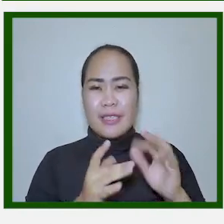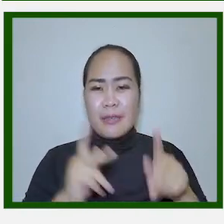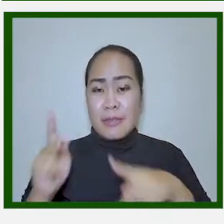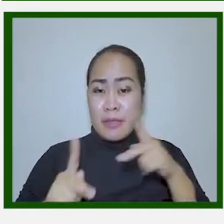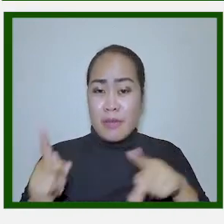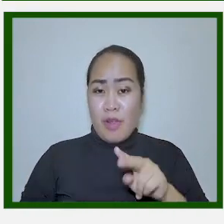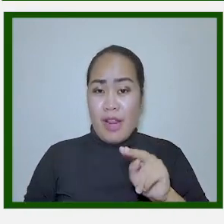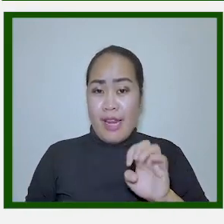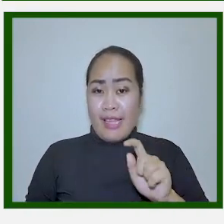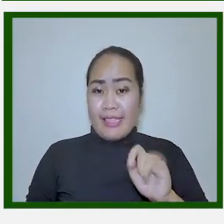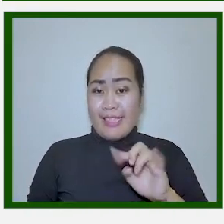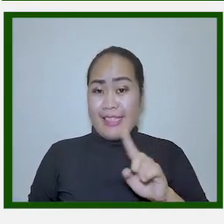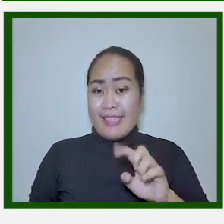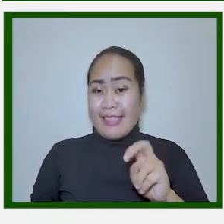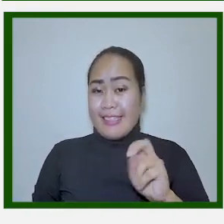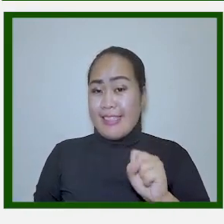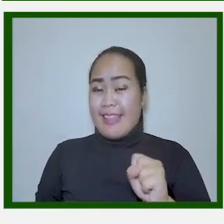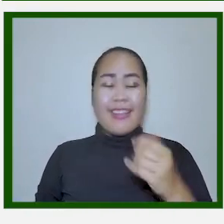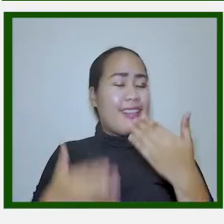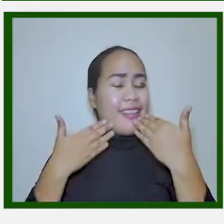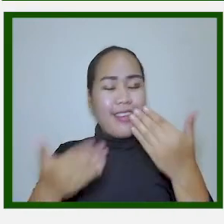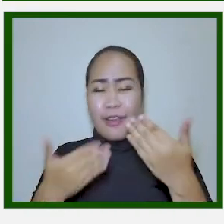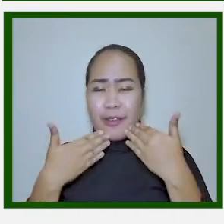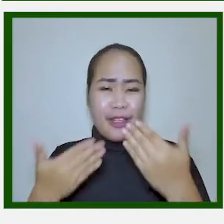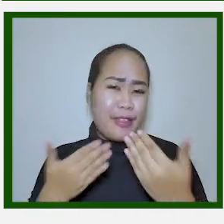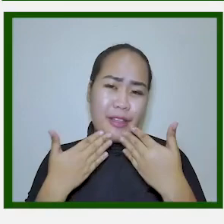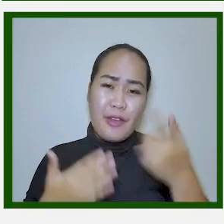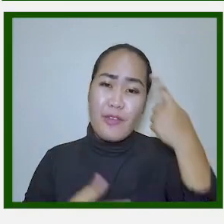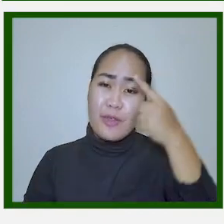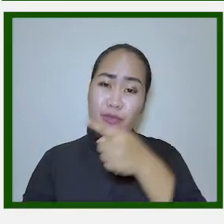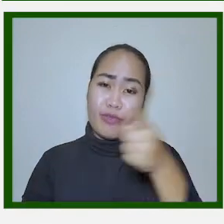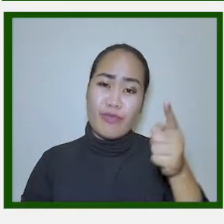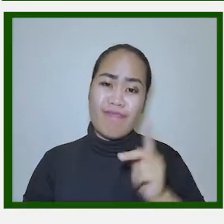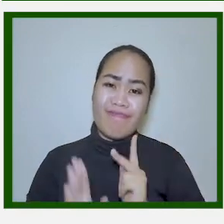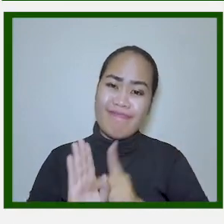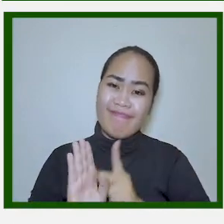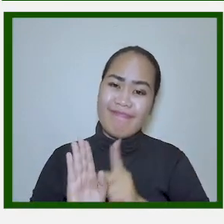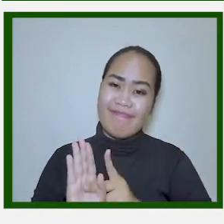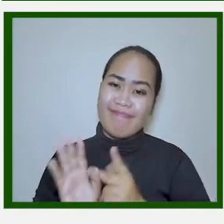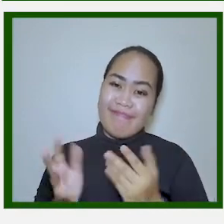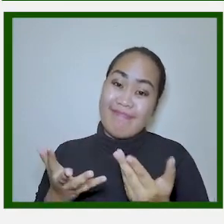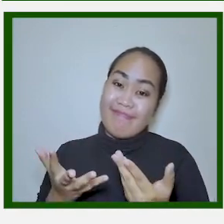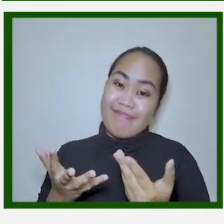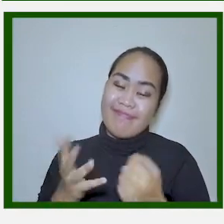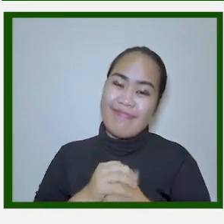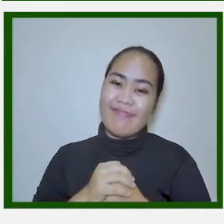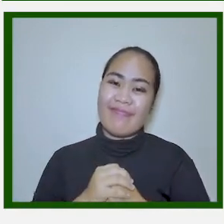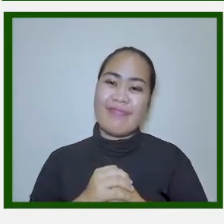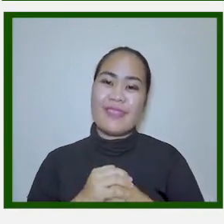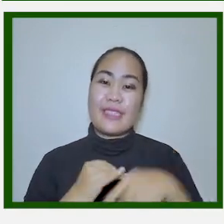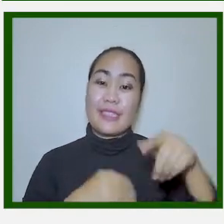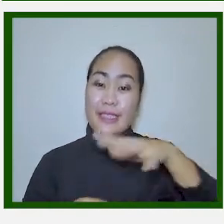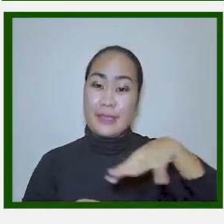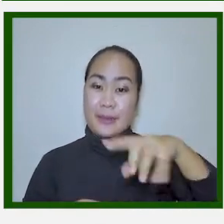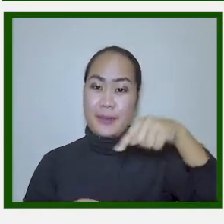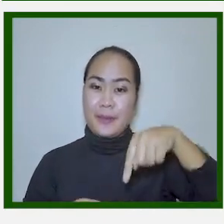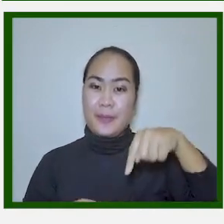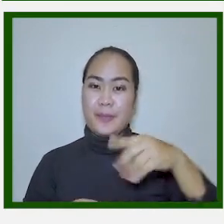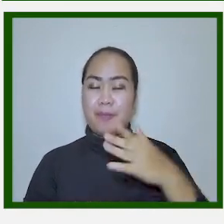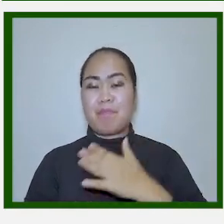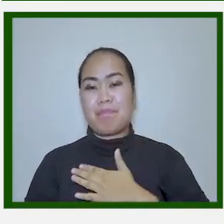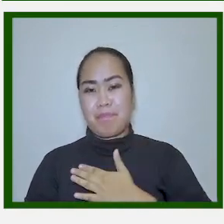participation, no, sa ating governance, no, and pag-manage ng ating komunidad. So muli, ang